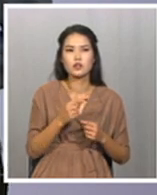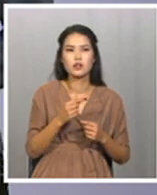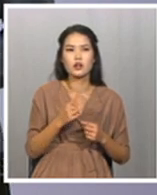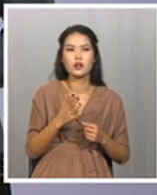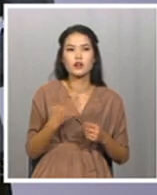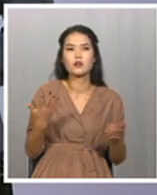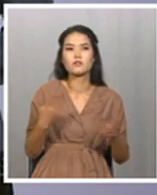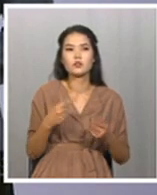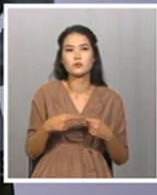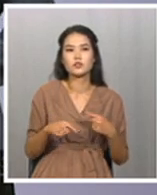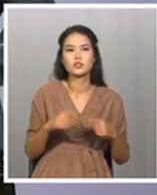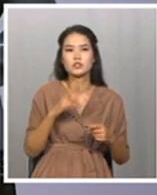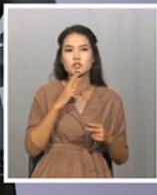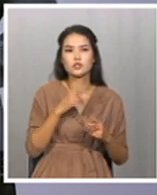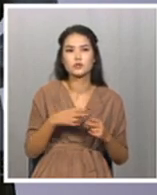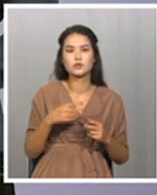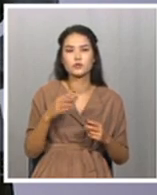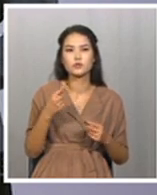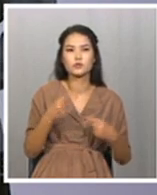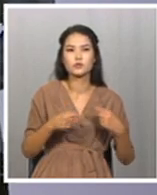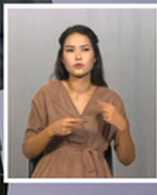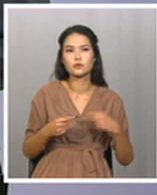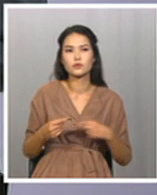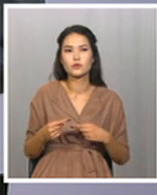В чем отличие сестер друг от друга?